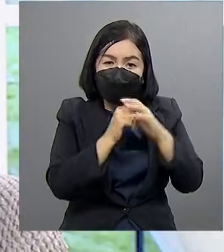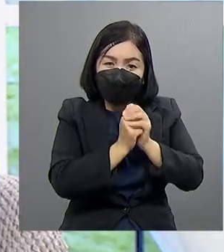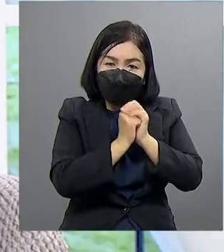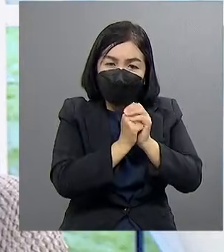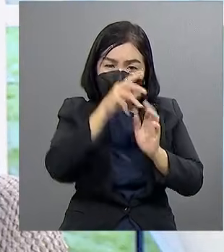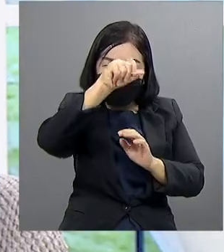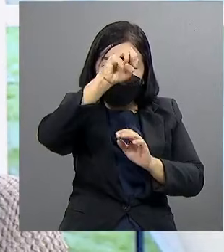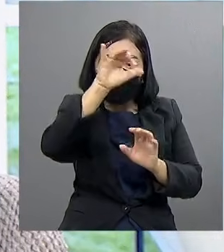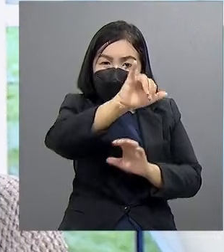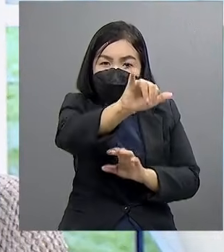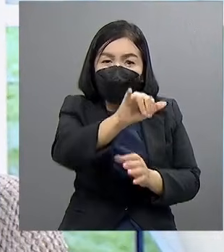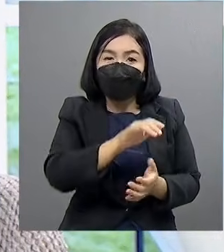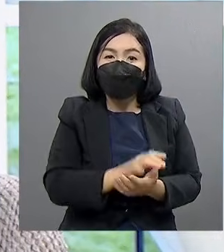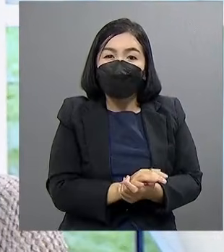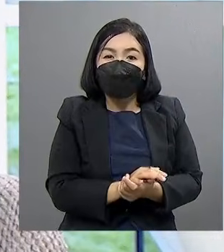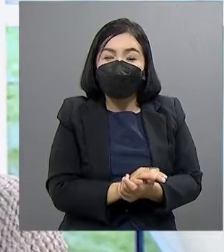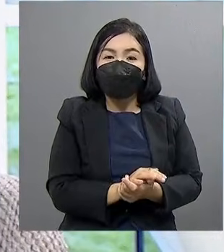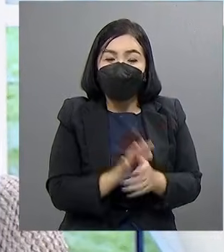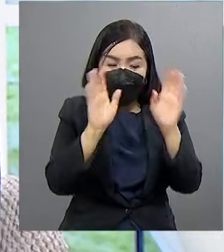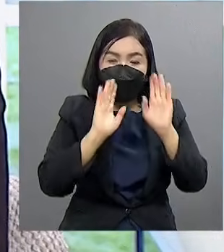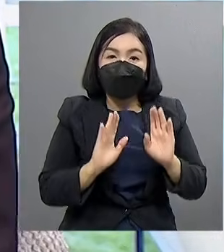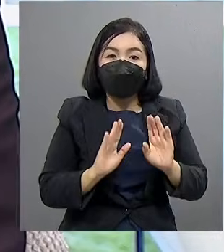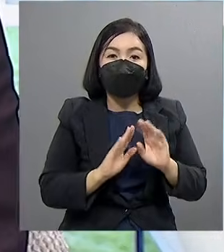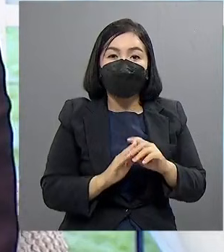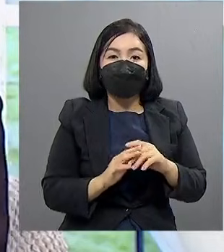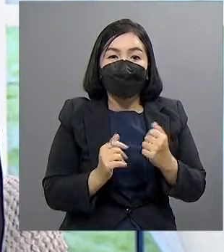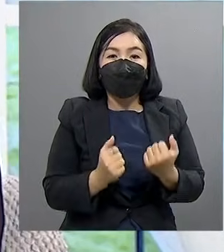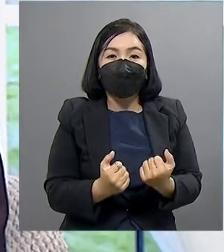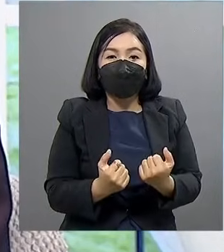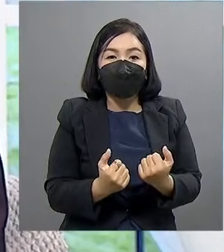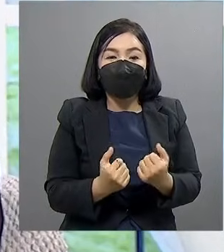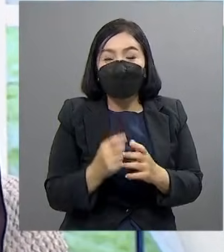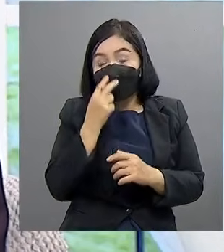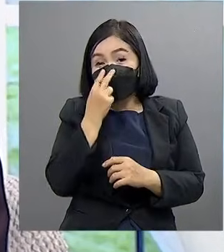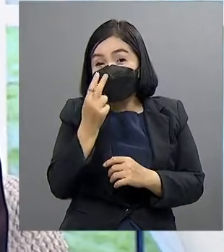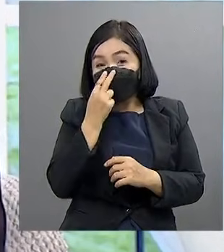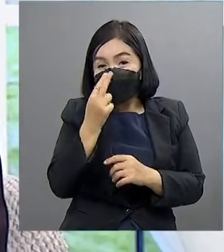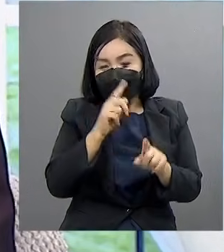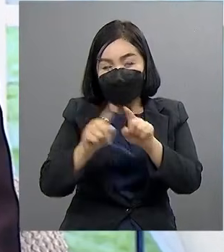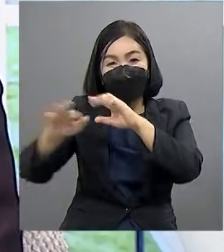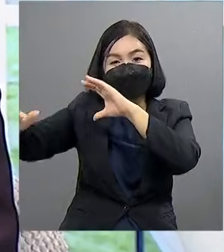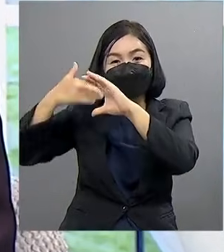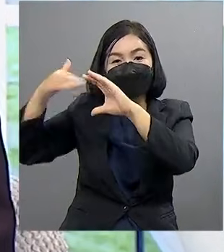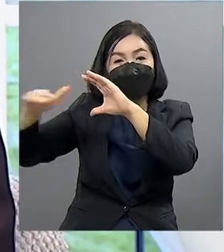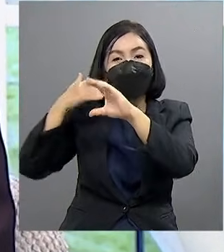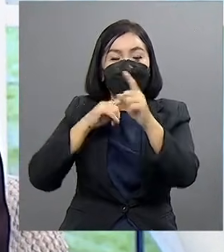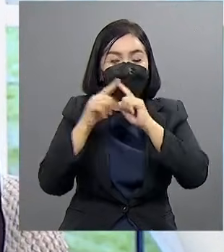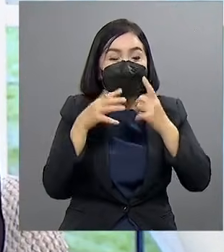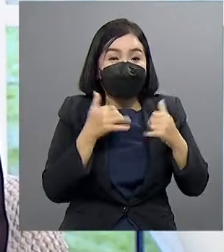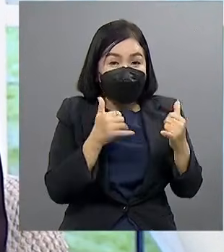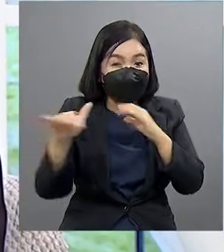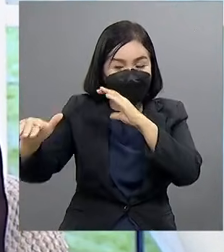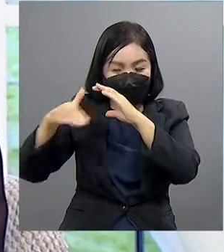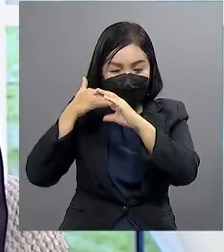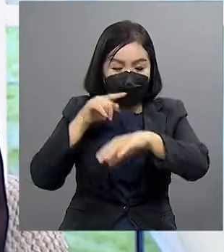าไม่ได้เป็นจองหวนแล้วค่ะเขาต้องเป็นหนุ่มหมัดเมาค่ะคุณผ ู้ ชม ไม่อ่ะ ขอบคุณทุกท่านนะครับที่ส่งข้อความกันมาครับหมดเวลาของรายการวันใหม่วา